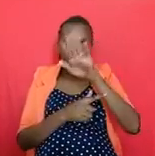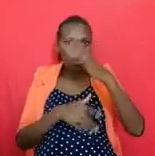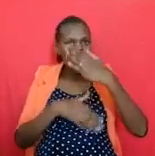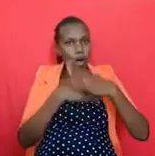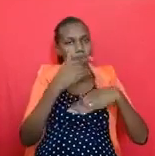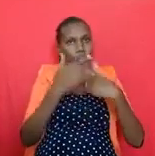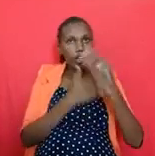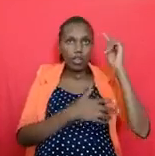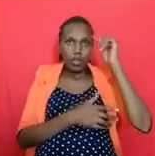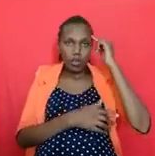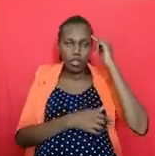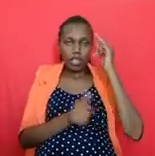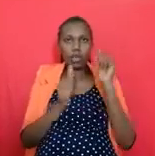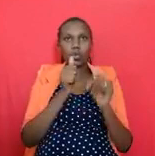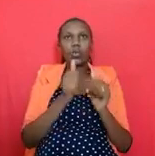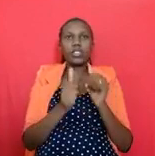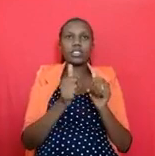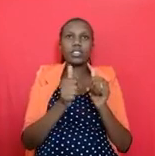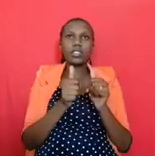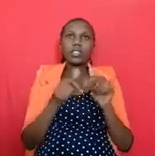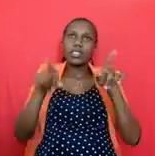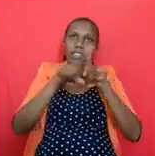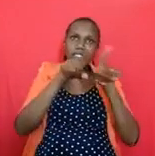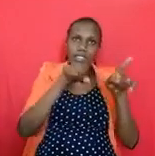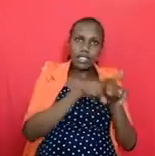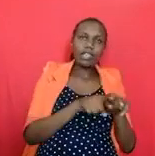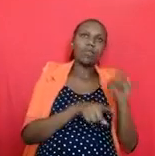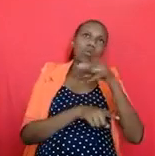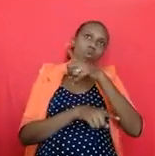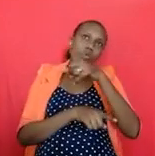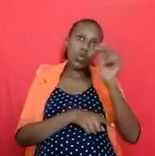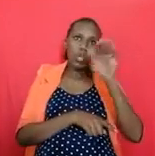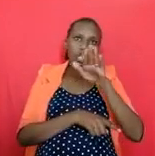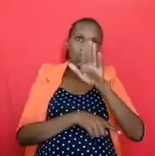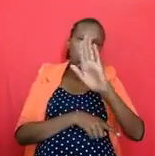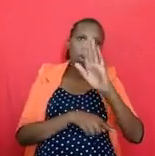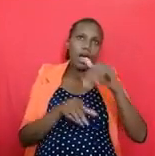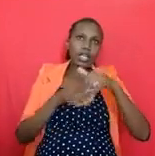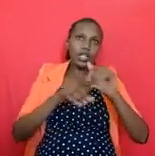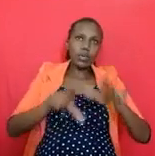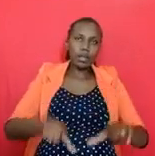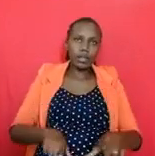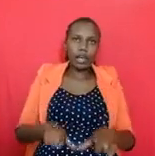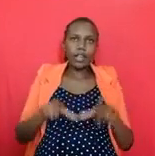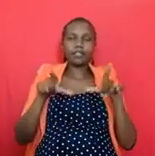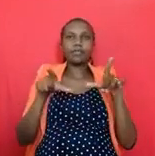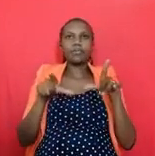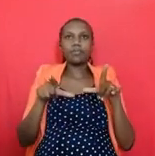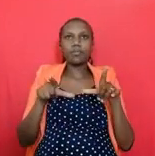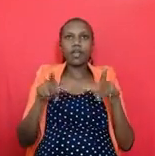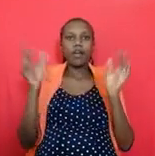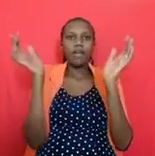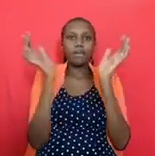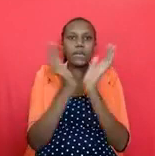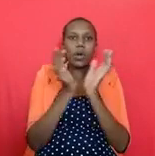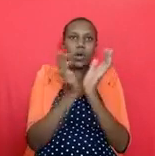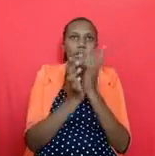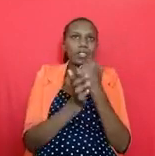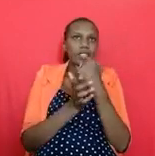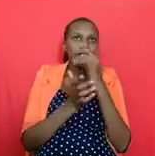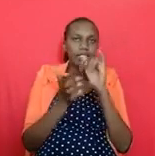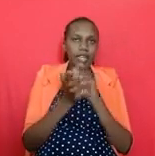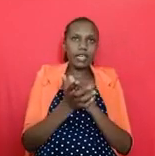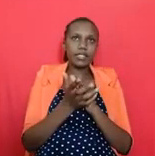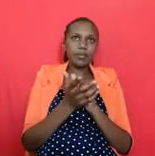maria meciragia ona guthie uria wikaga muturire waku paulo